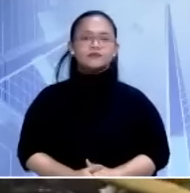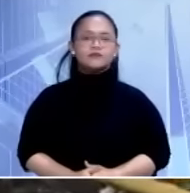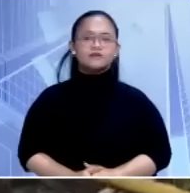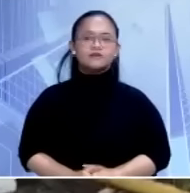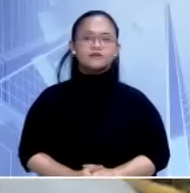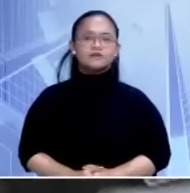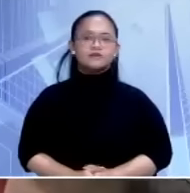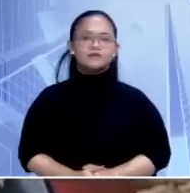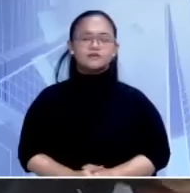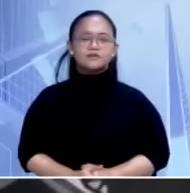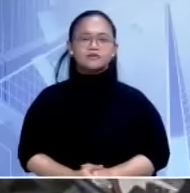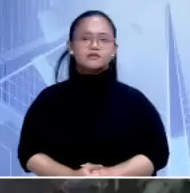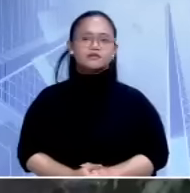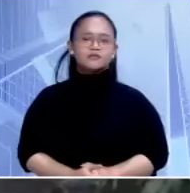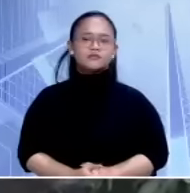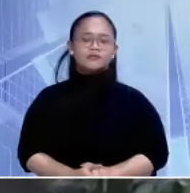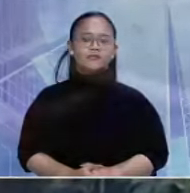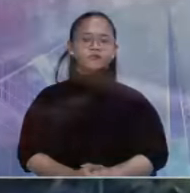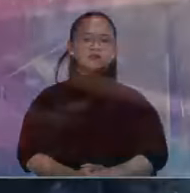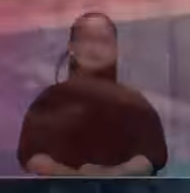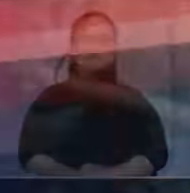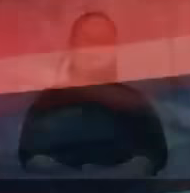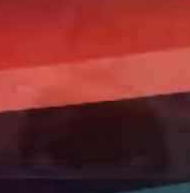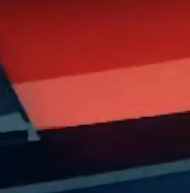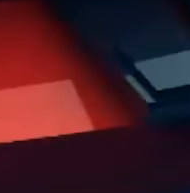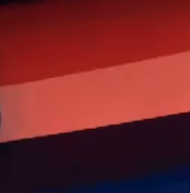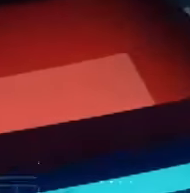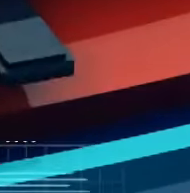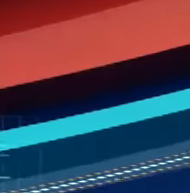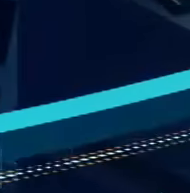Iung Rizky, iNews melaporkan.